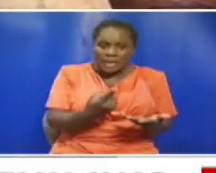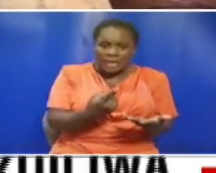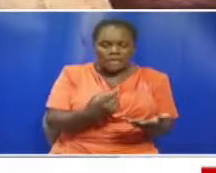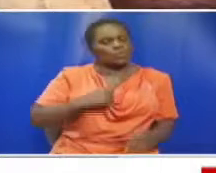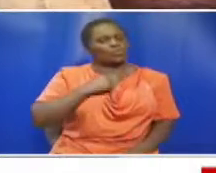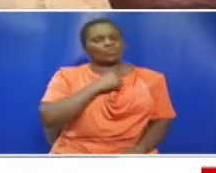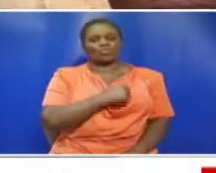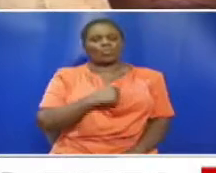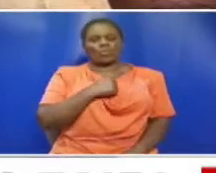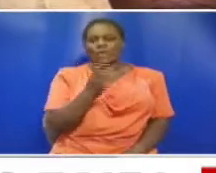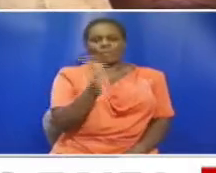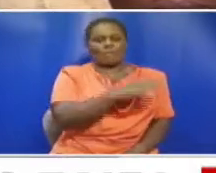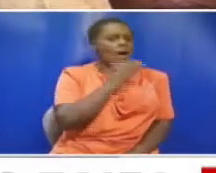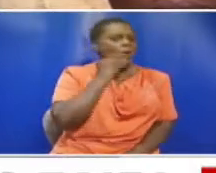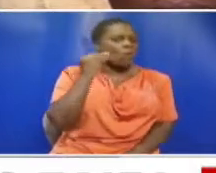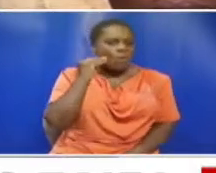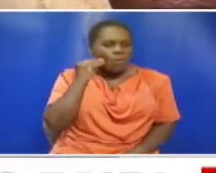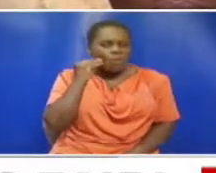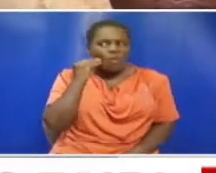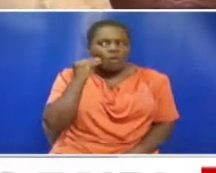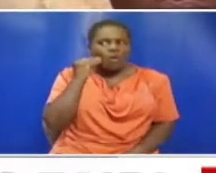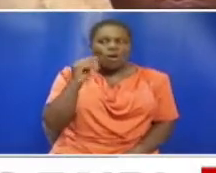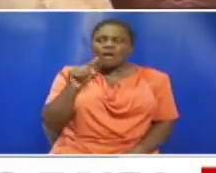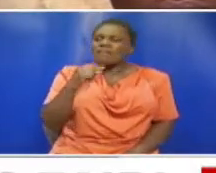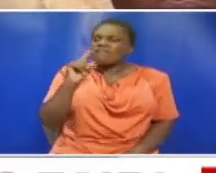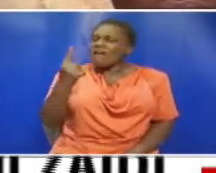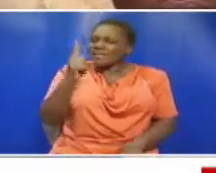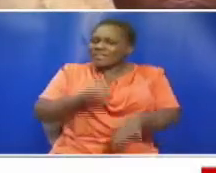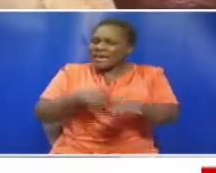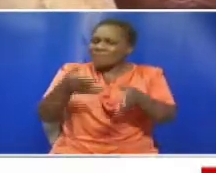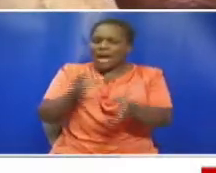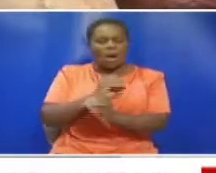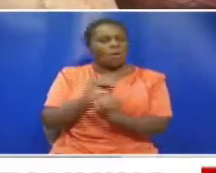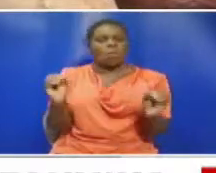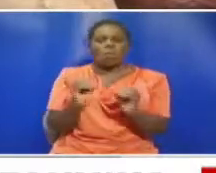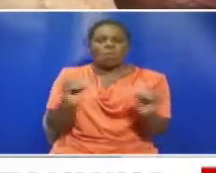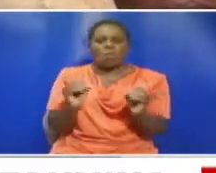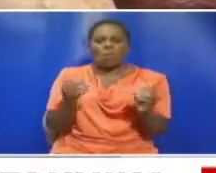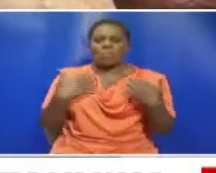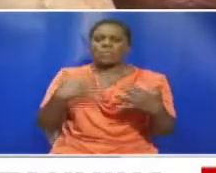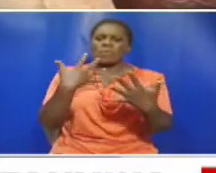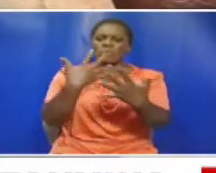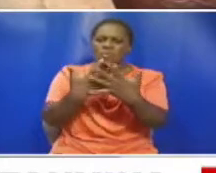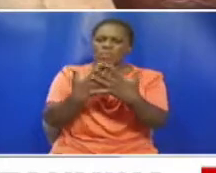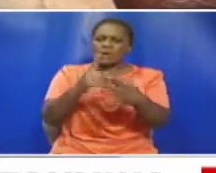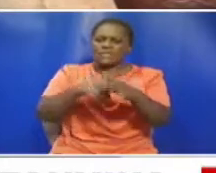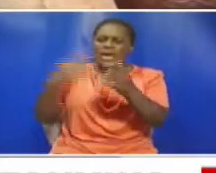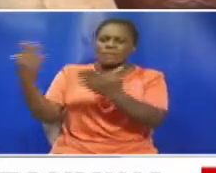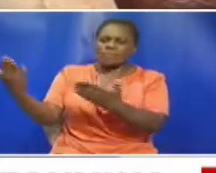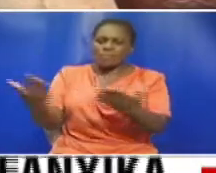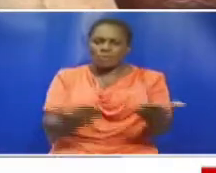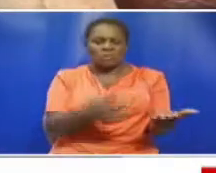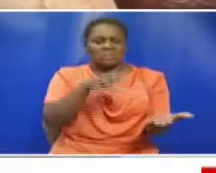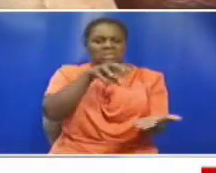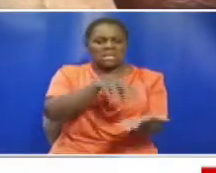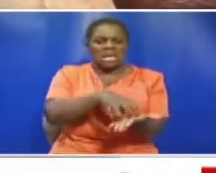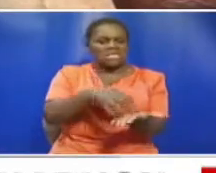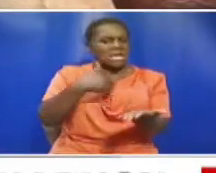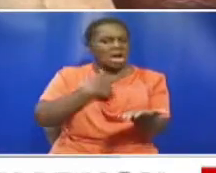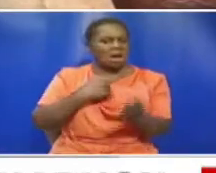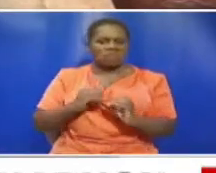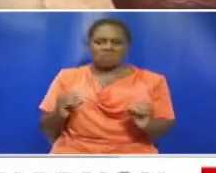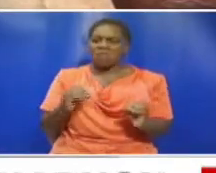pole sana, go home. This is not the first time people have been detained, and when they are brought, the state finds